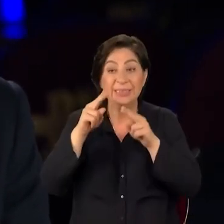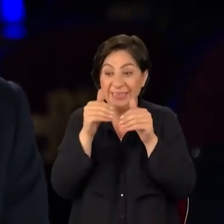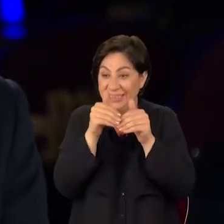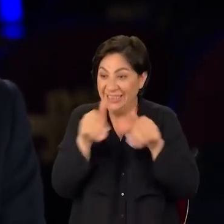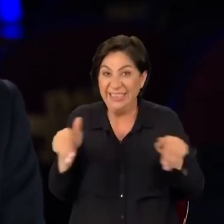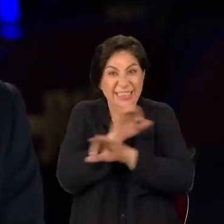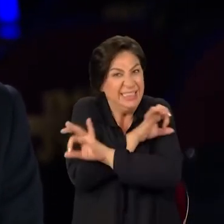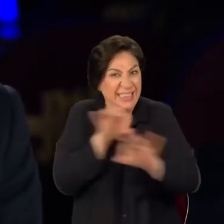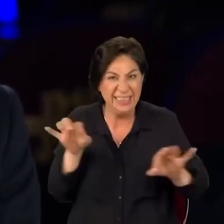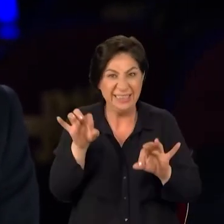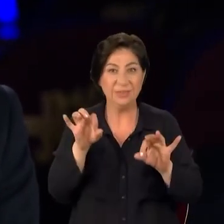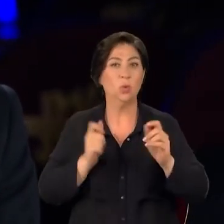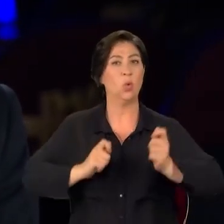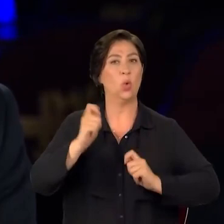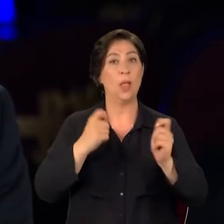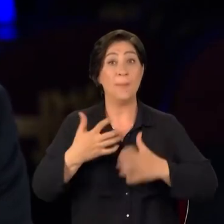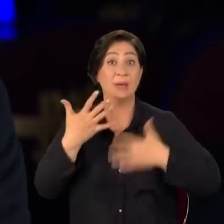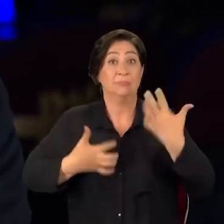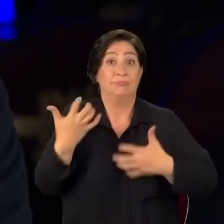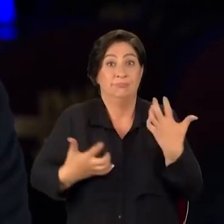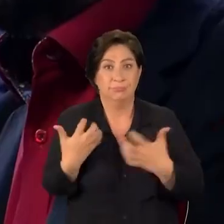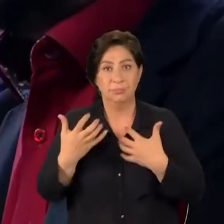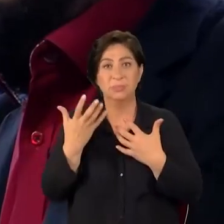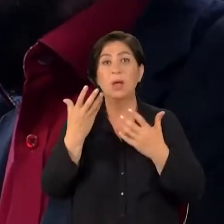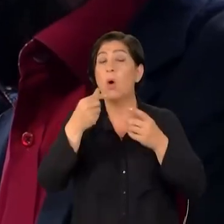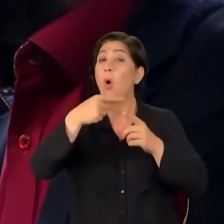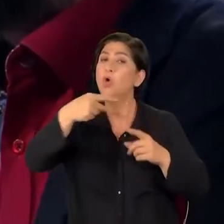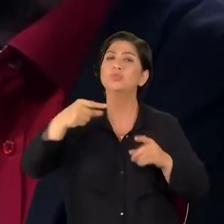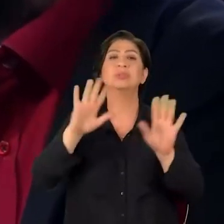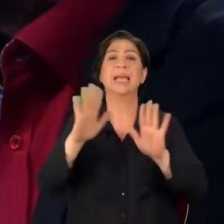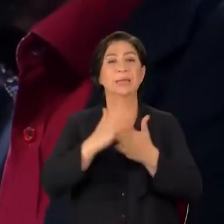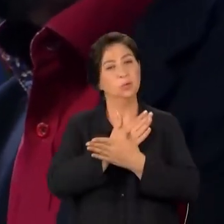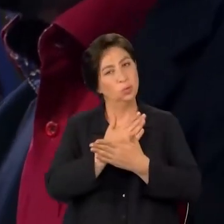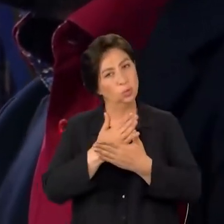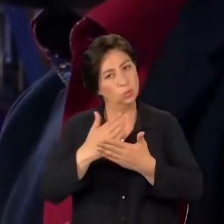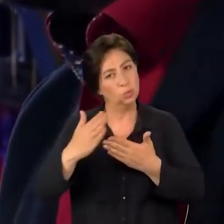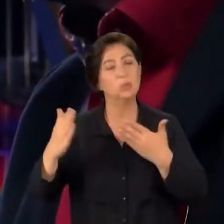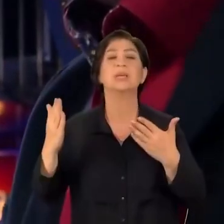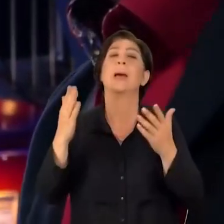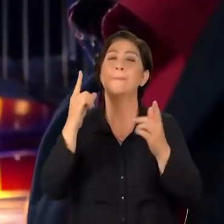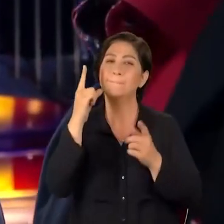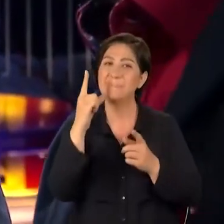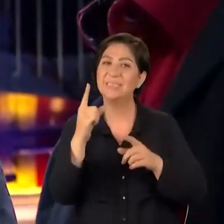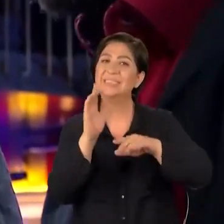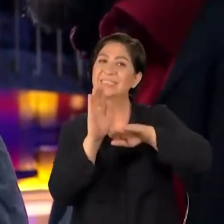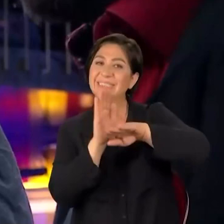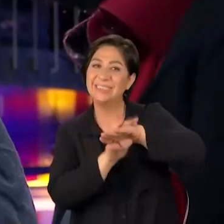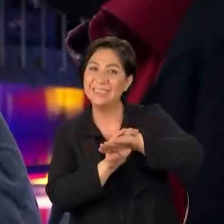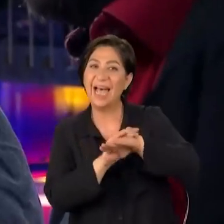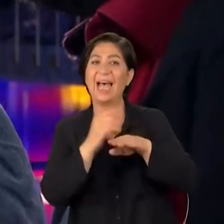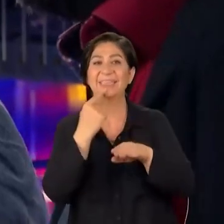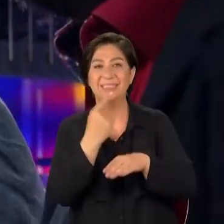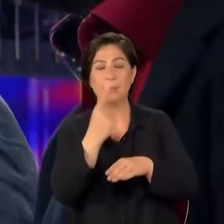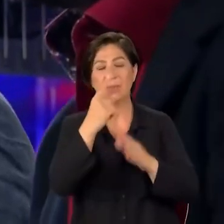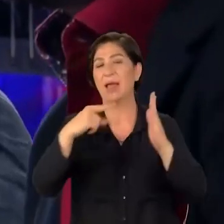gücünü sınırsız kullanma yönündeki ihtirası, illa olumsuz değil, sürdüğü müddetçe bir yerlerde bir sağ